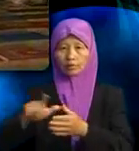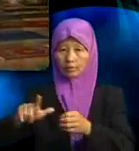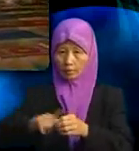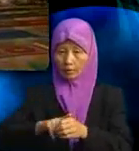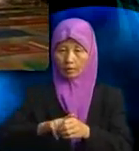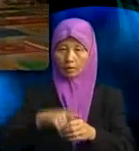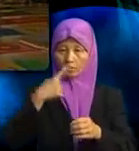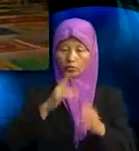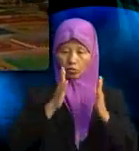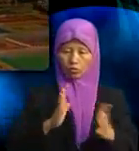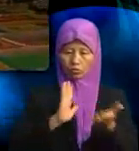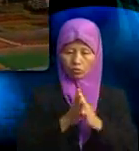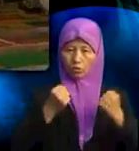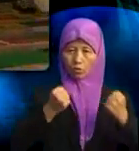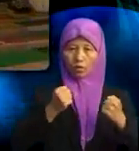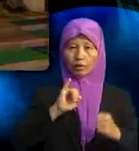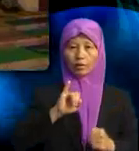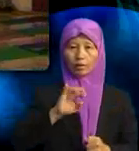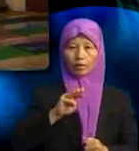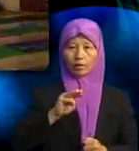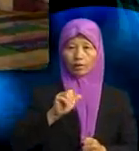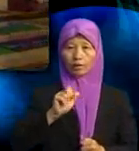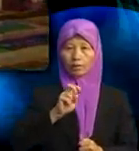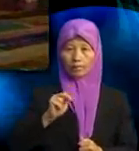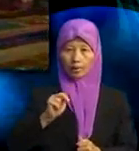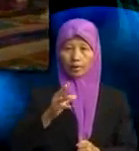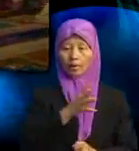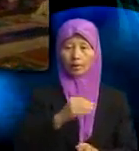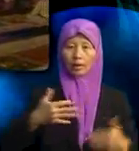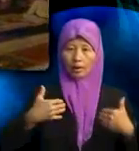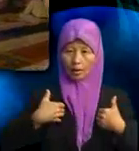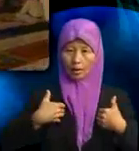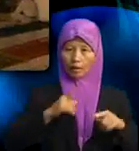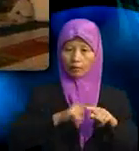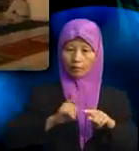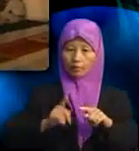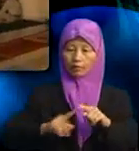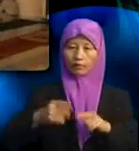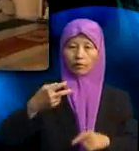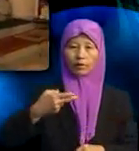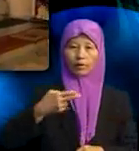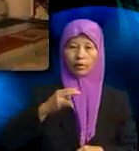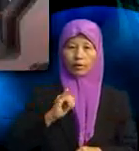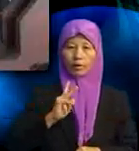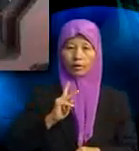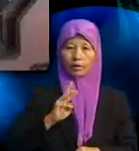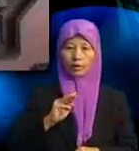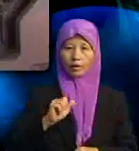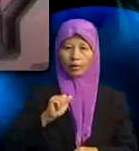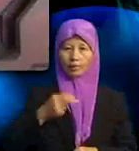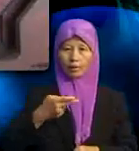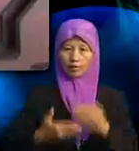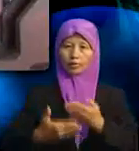kebersihan menjadi pelengkap keimanan seseorang itu. Di samping mempunyai berbagai-bagai hikmah